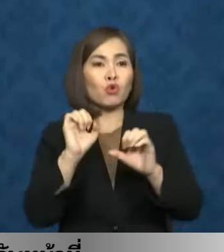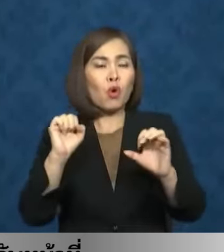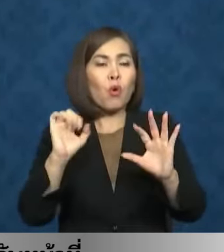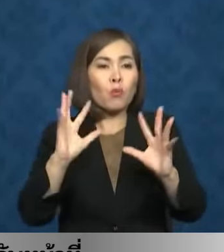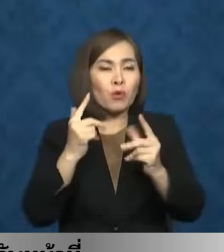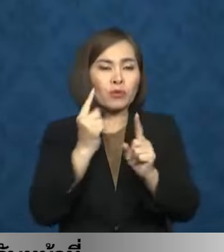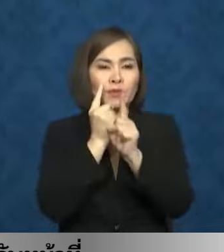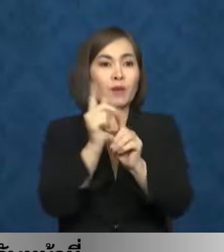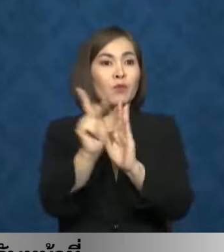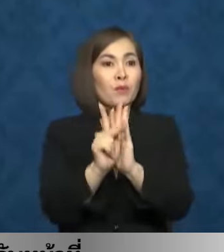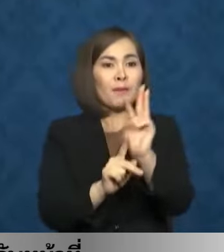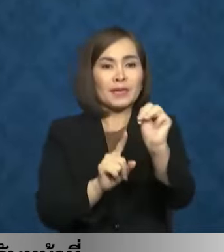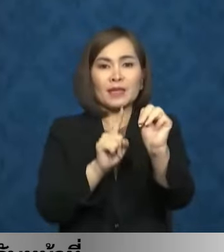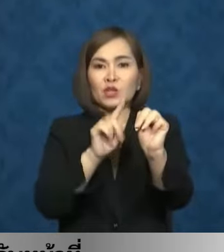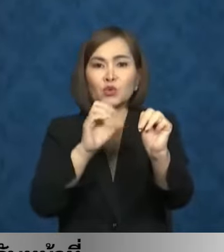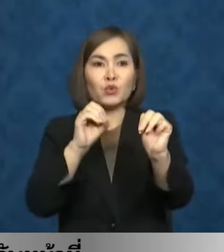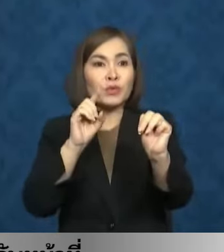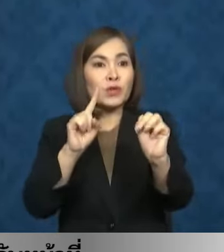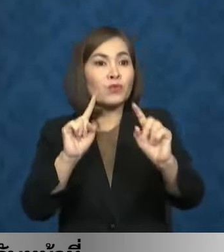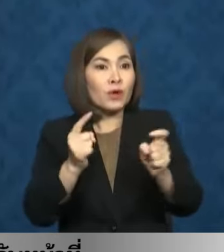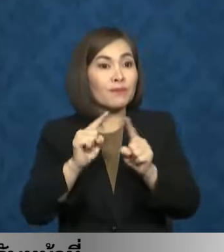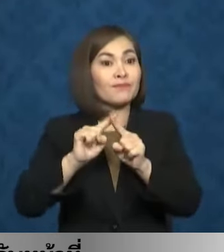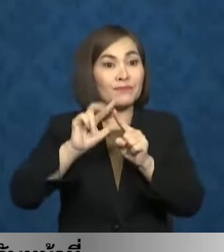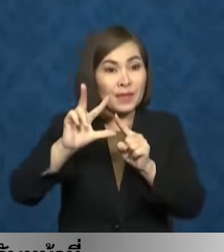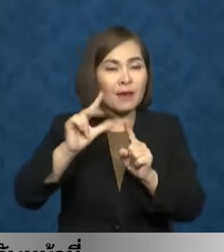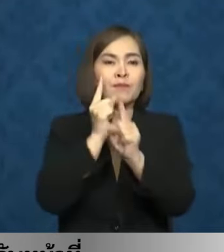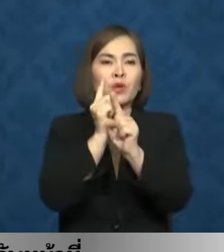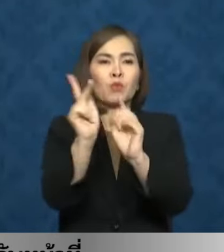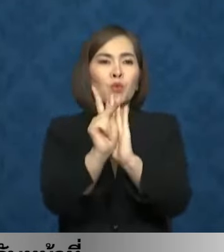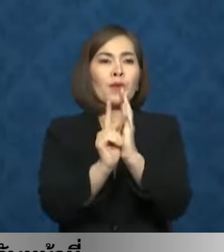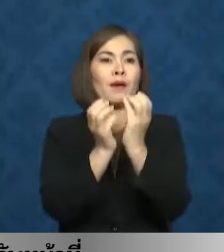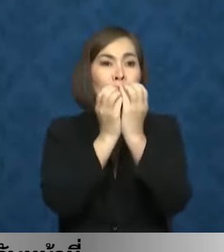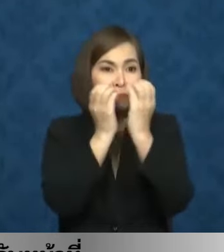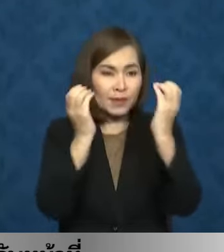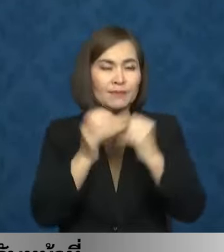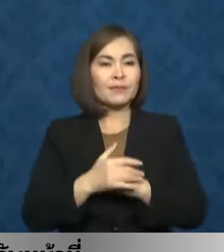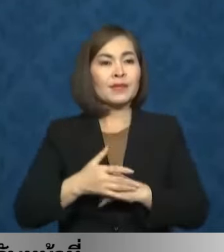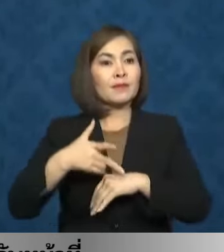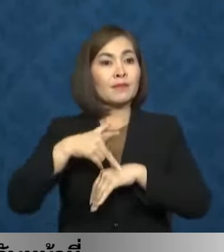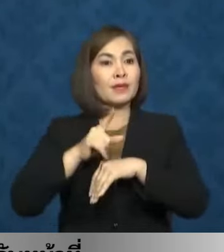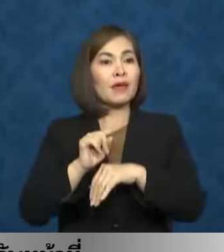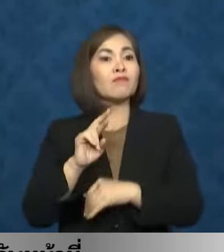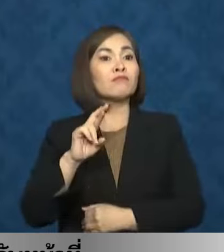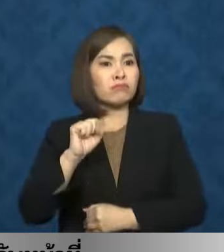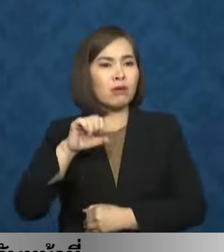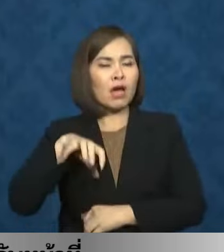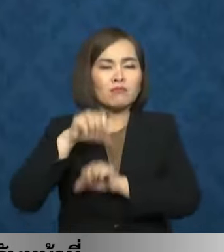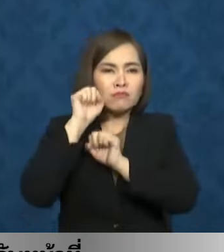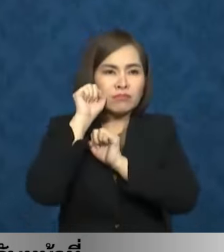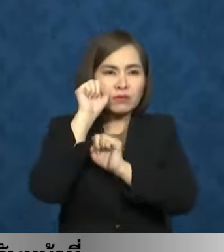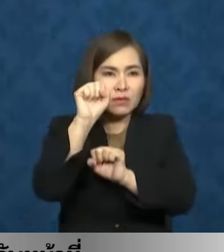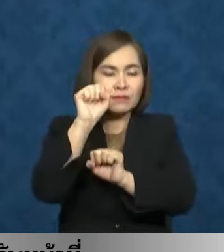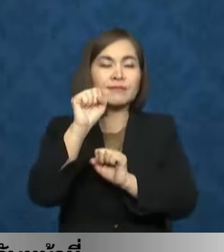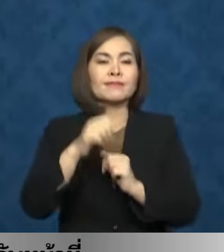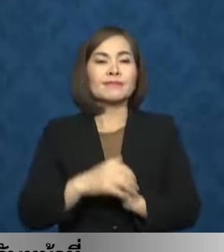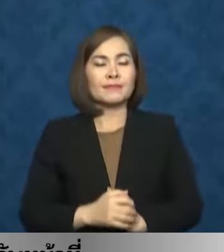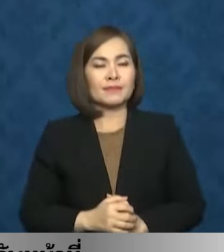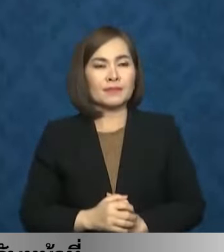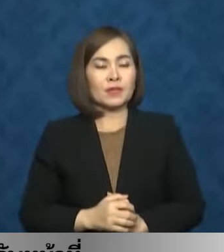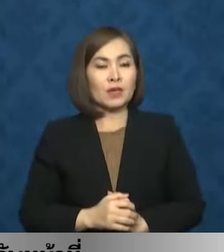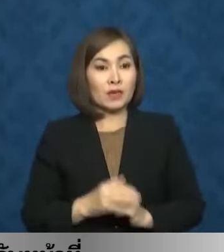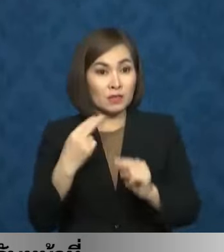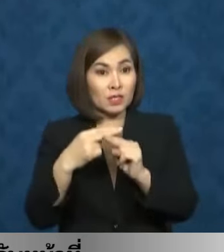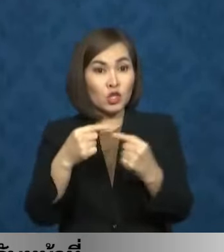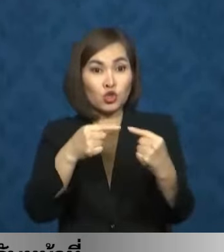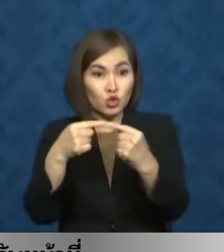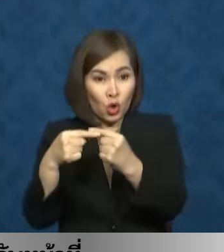า101 ม.3 ของรัฐธรรมนูญนั้นประธานสภาผู้แทนราษฎรจึงได้มีประกาศสภาผู้แทนราษฎรประกาศให้ผู้มีชื่